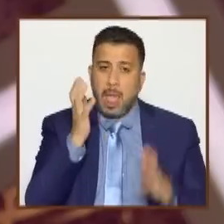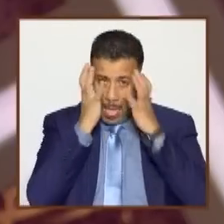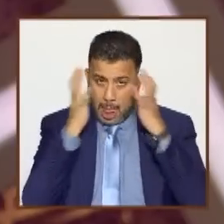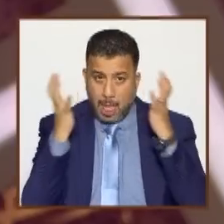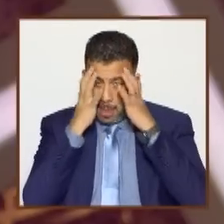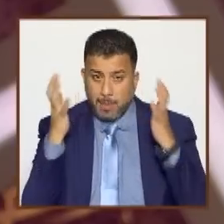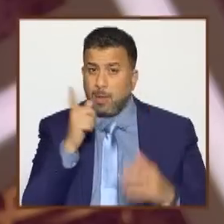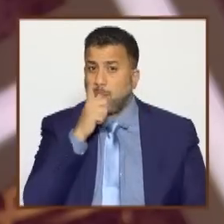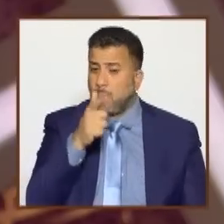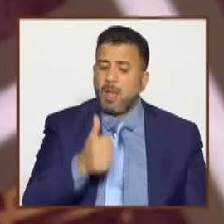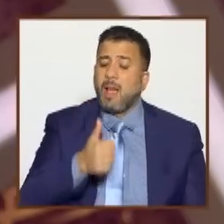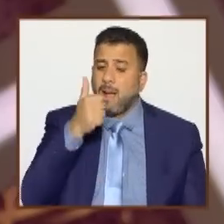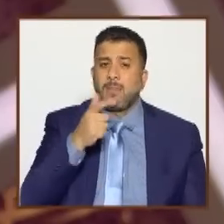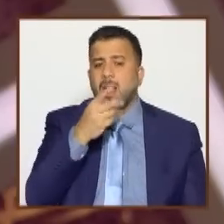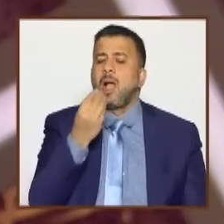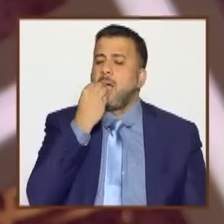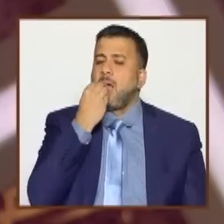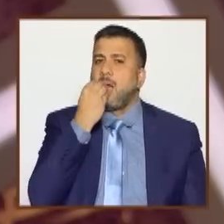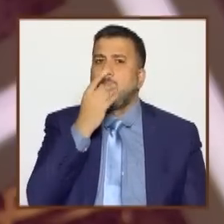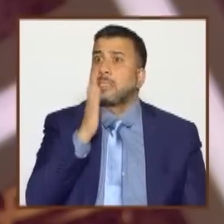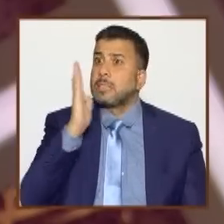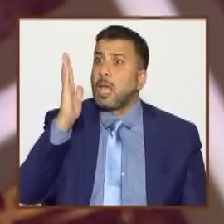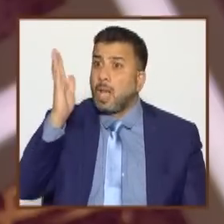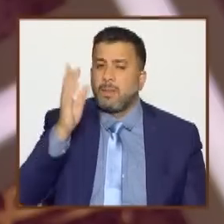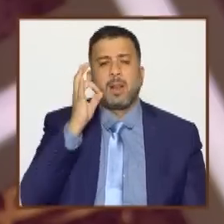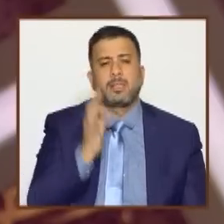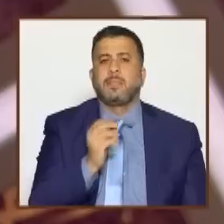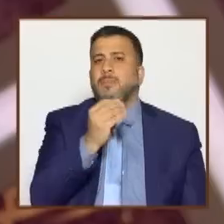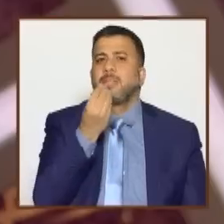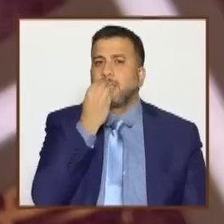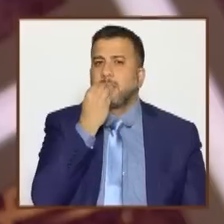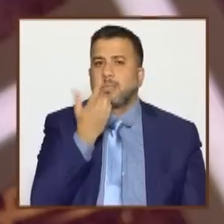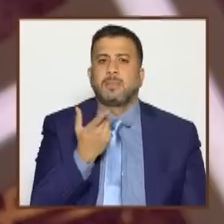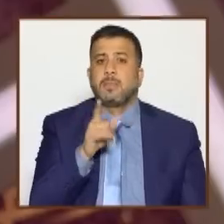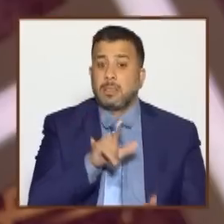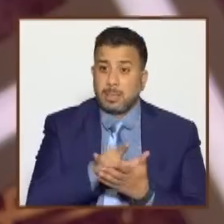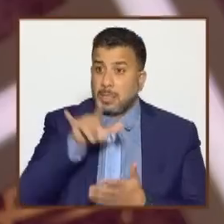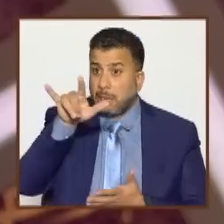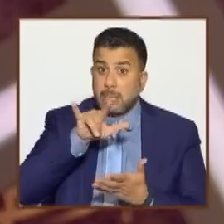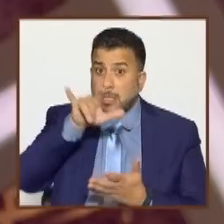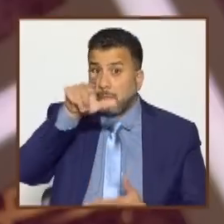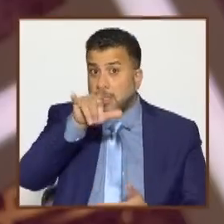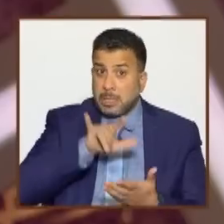حيث الأفضلية والأكملية. فذهب فريق من أهل العلم إلى أن الأفضل الفطر في السفر،